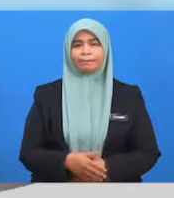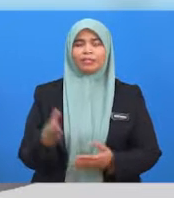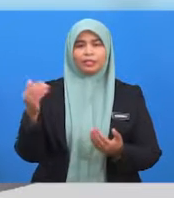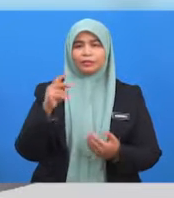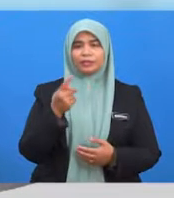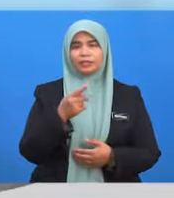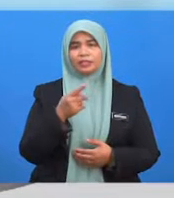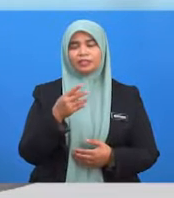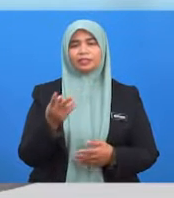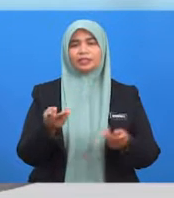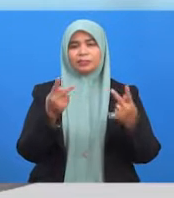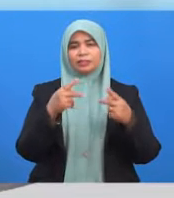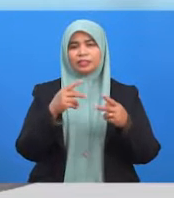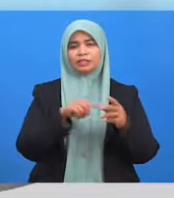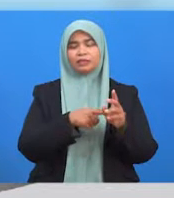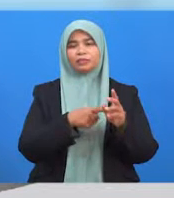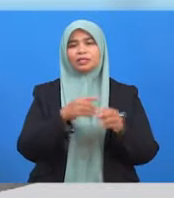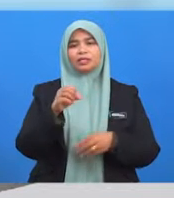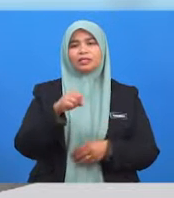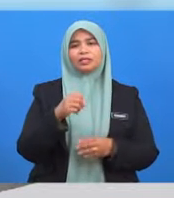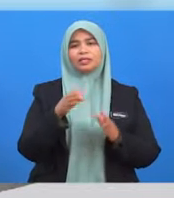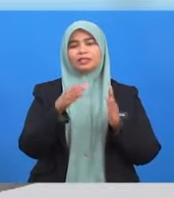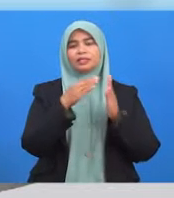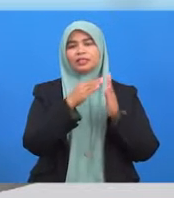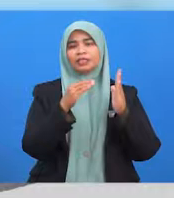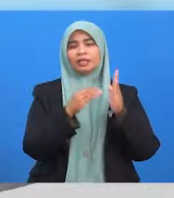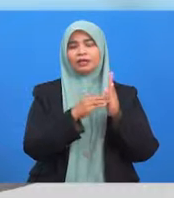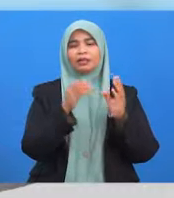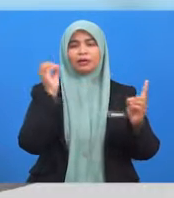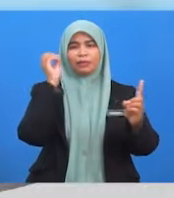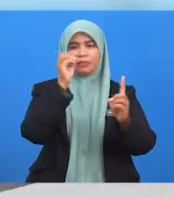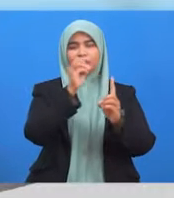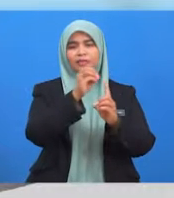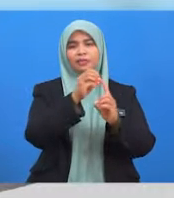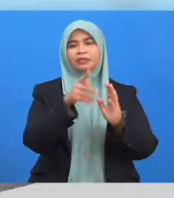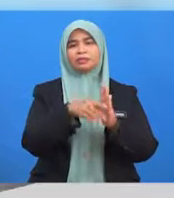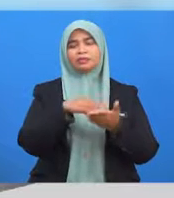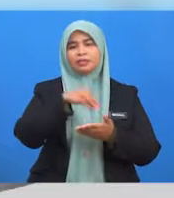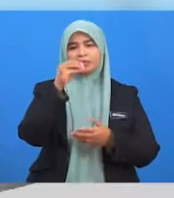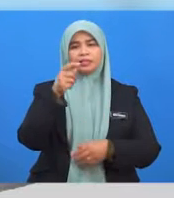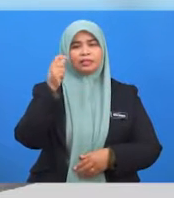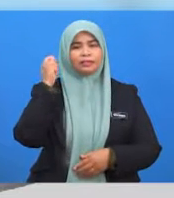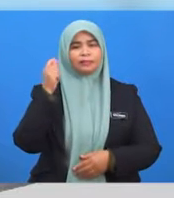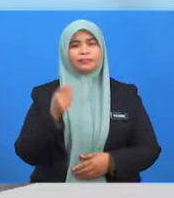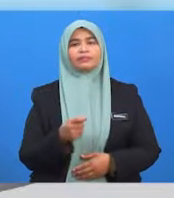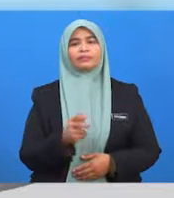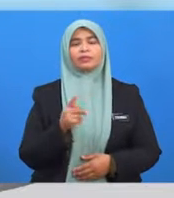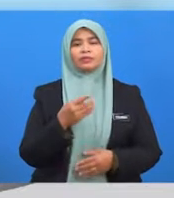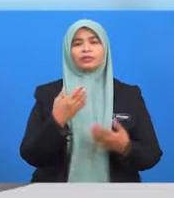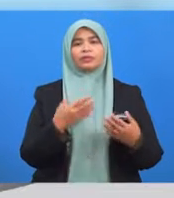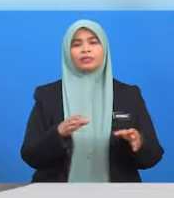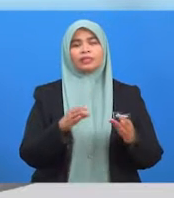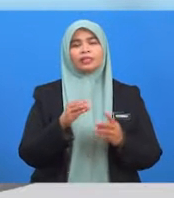Okey, jom kita kembali semula kepada senarai objektif pembelajaran kita tadi. Kita